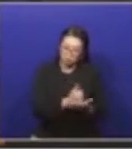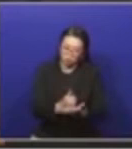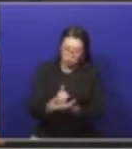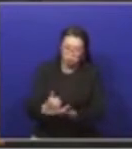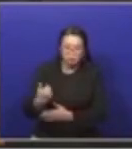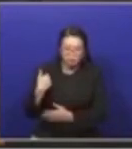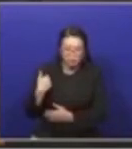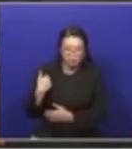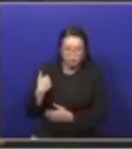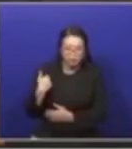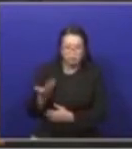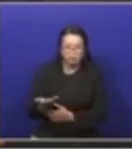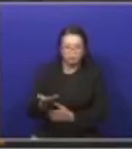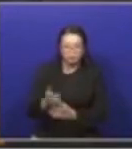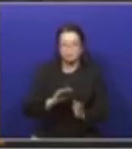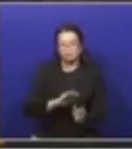หัวเรื่องถัดไปครับการจัดการขยะตั้งแต่มีโควิชแทบไม่มีรถวิ่งบนถนนเลยครับแต่ที่เราเห็นมีมากก็คือมอเตอร์ไซค์ที่วิ่งส่งอาหารเพราะว่าคนเปลี่ยนภาษาอาหารออนไลน์มากขึ้นเพราะเขาออกไปไหนไม่ได้